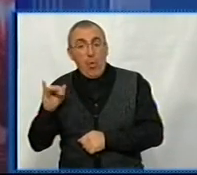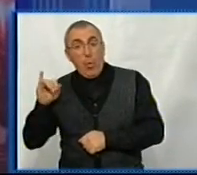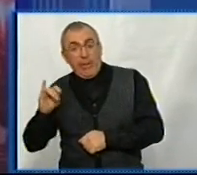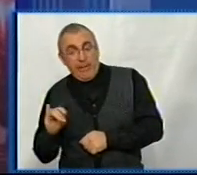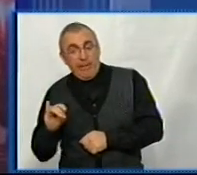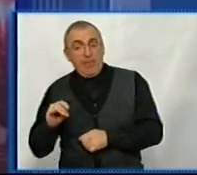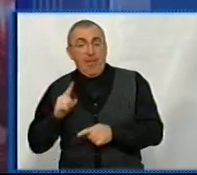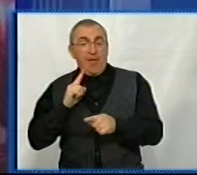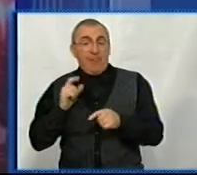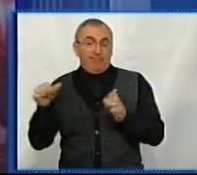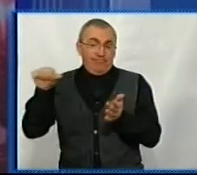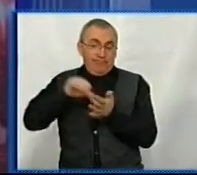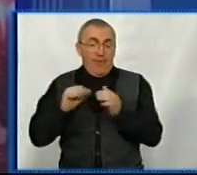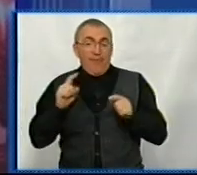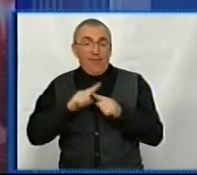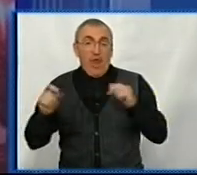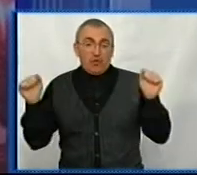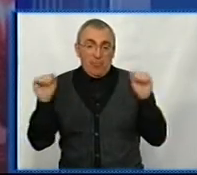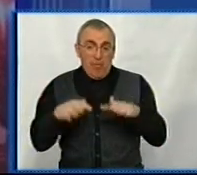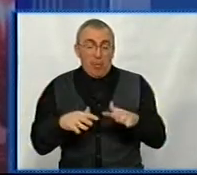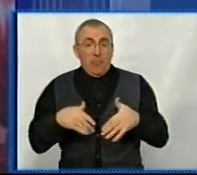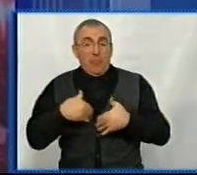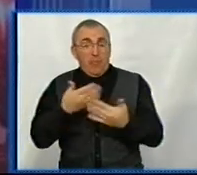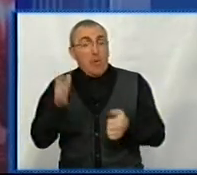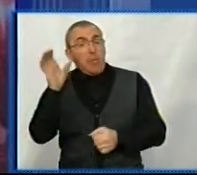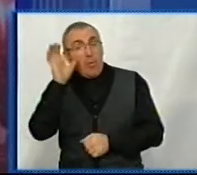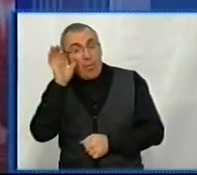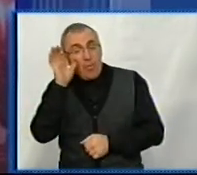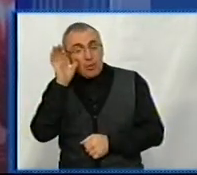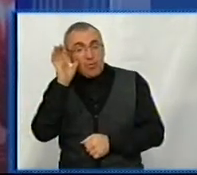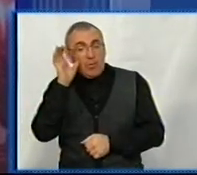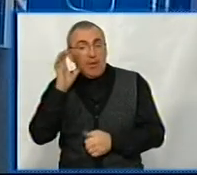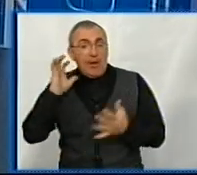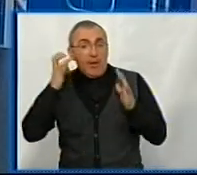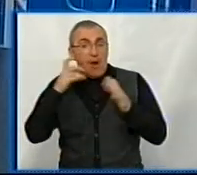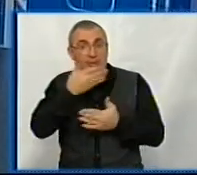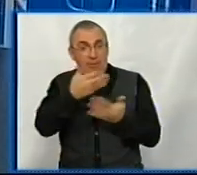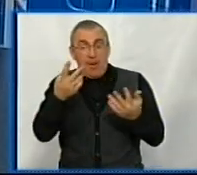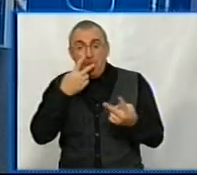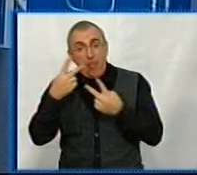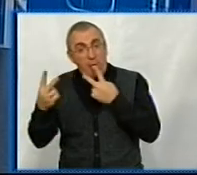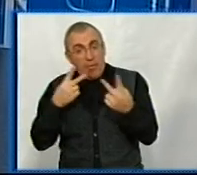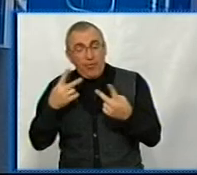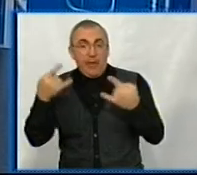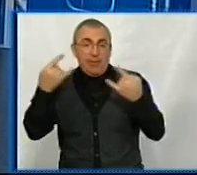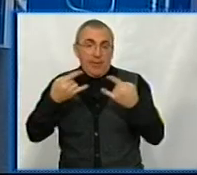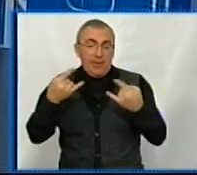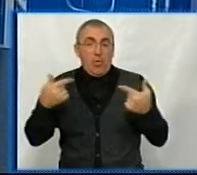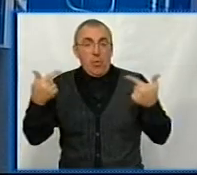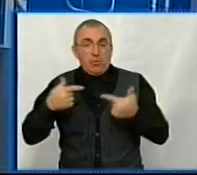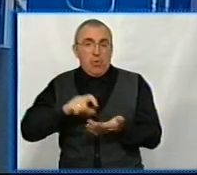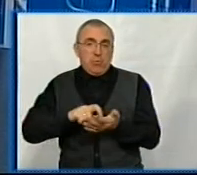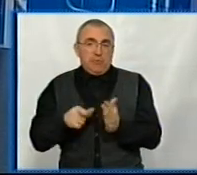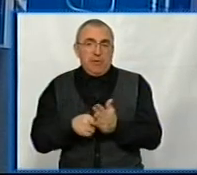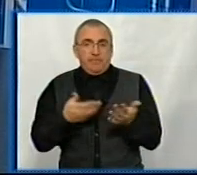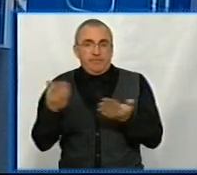до флешмобу. І я пропоную нам його послухати радіослухачам і подивитися телеглядачам і гостям нашої